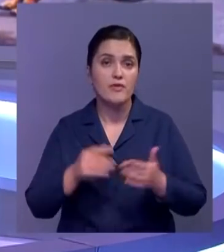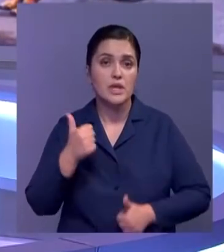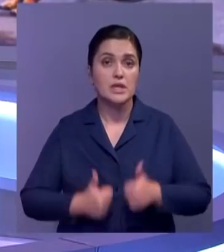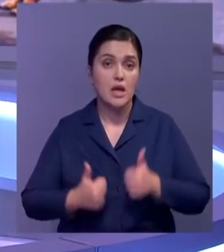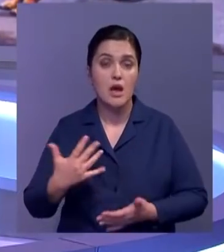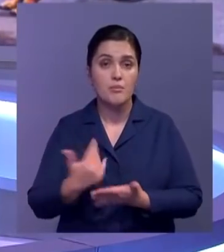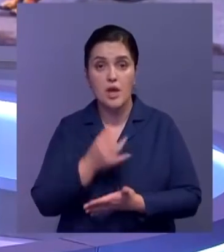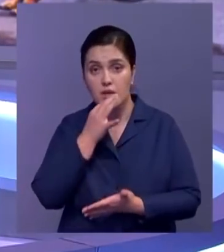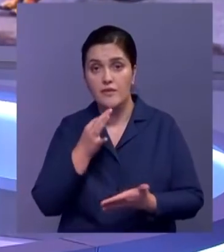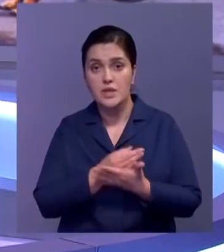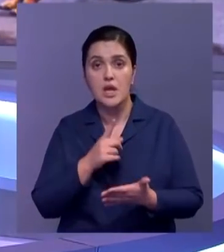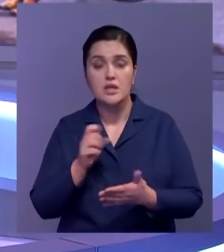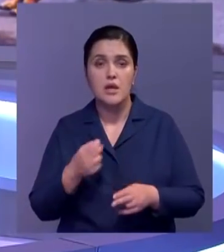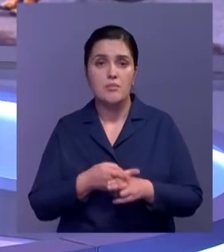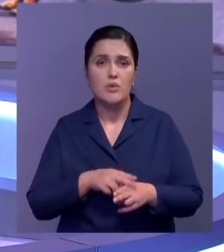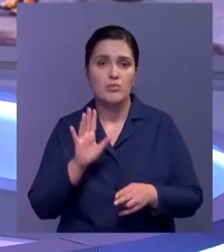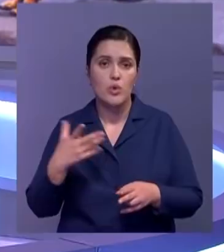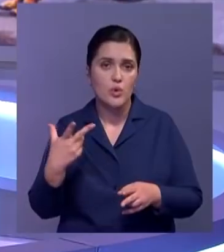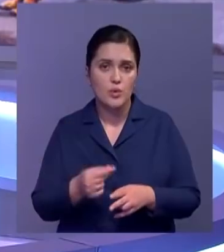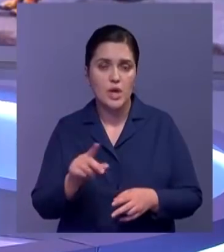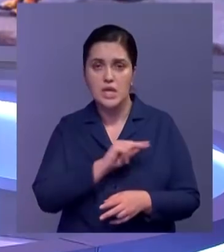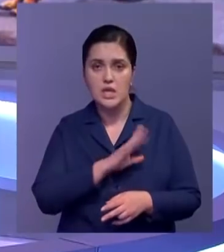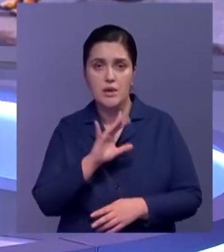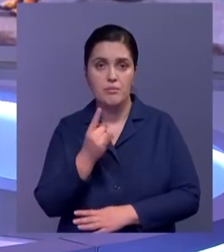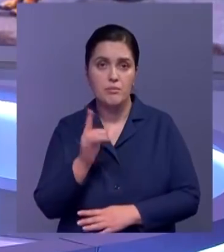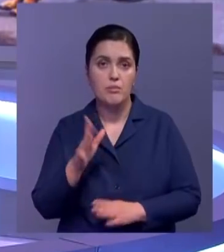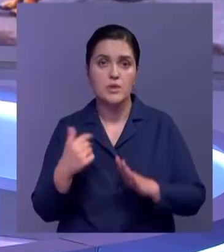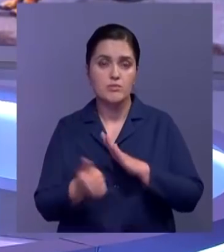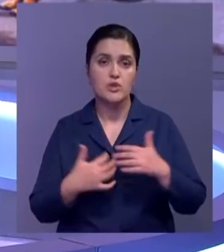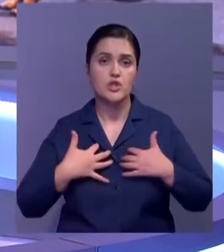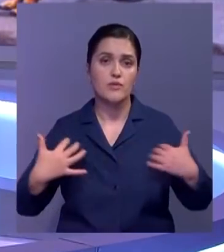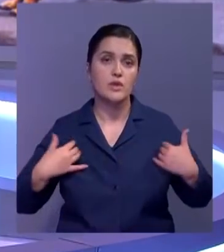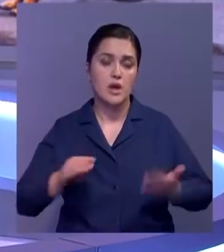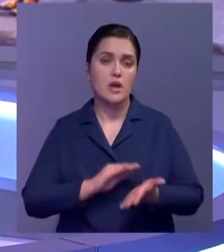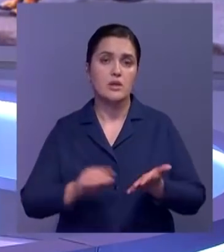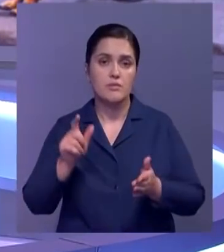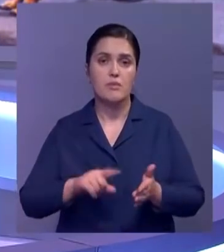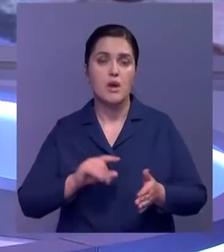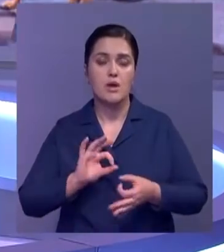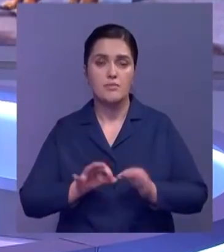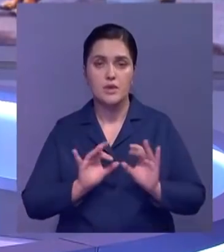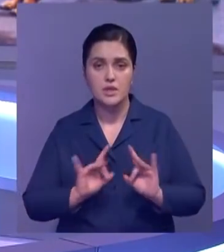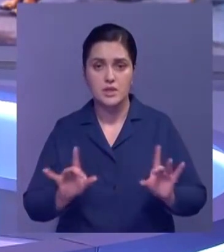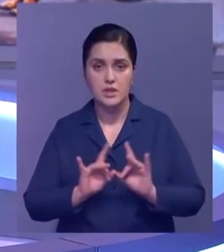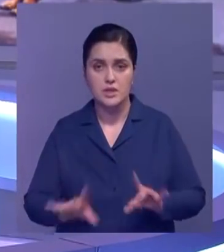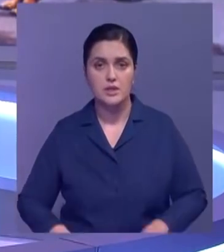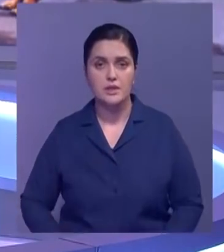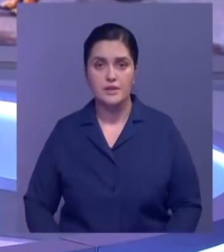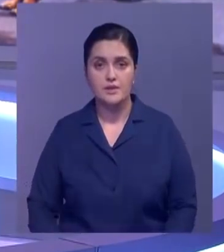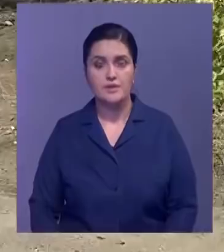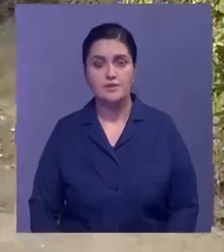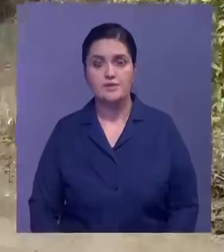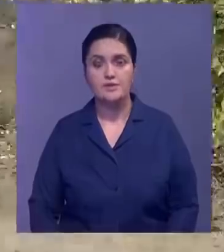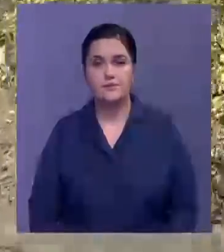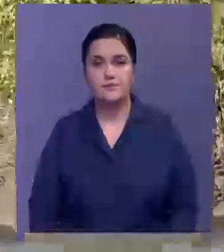тендер и определили ответственного за гуманный способ решения проблем с бродячими животными. Роза Сатканова с подробностями.